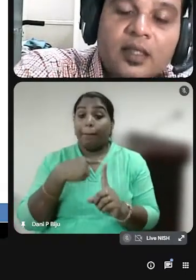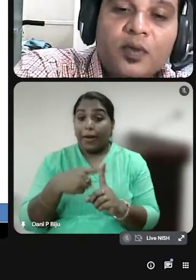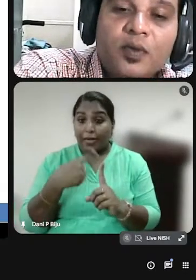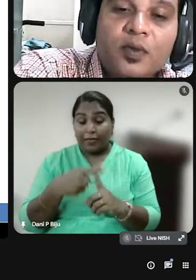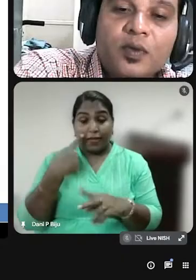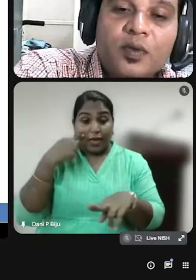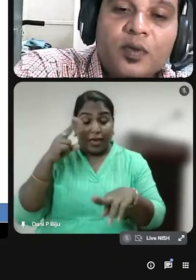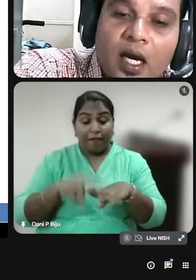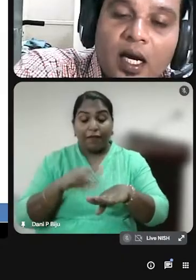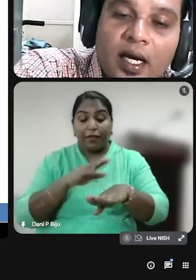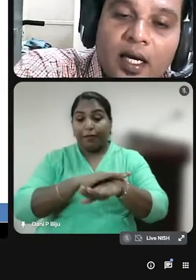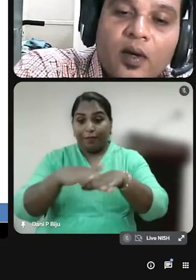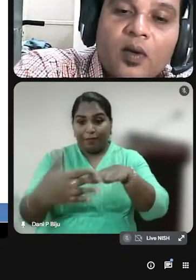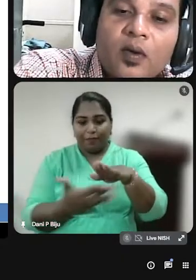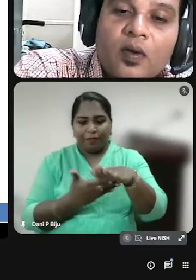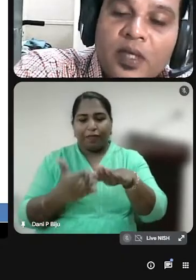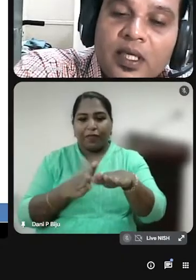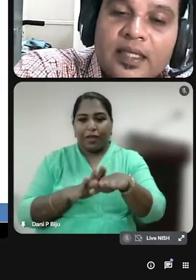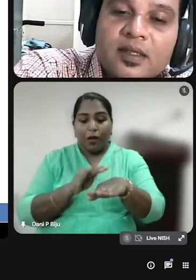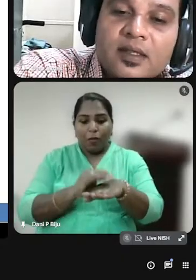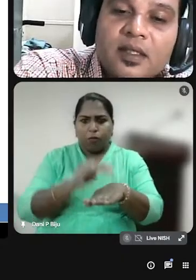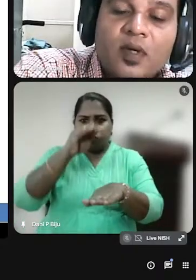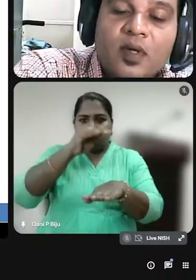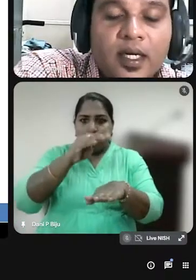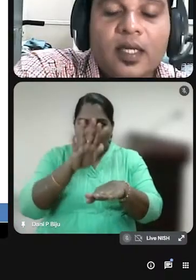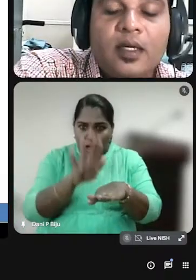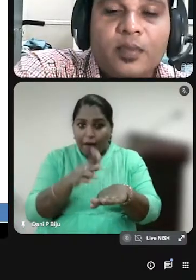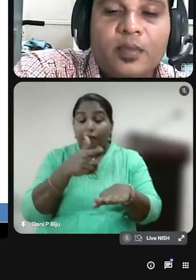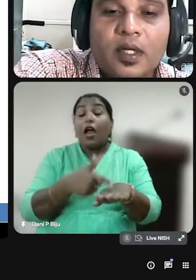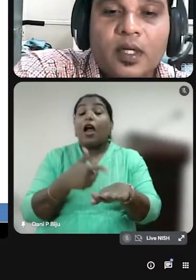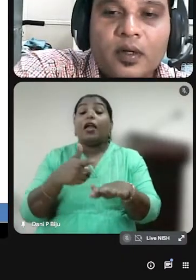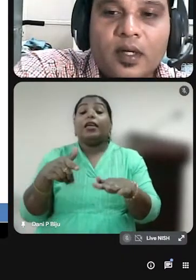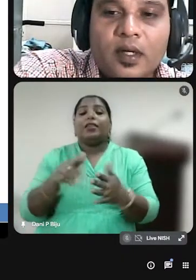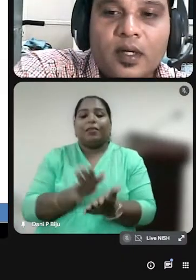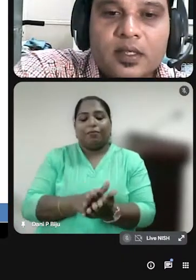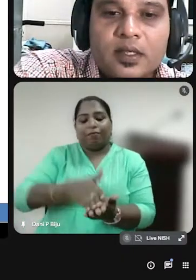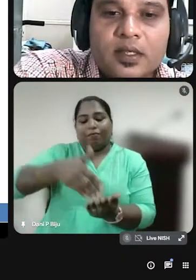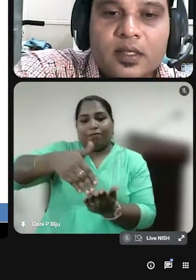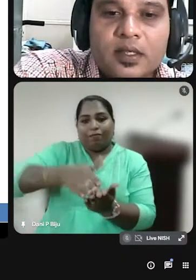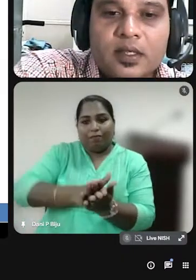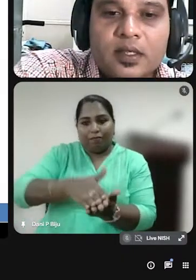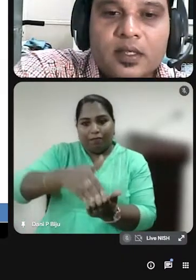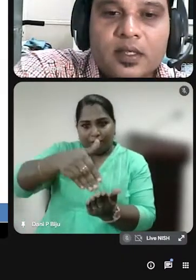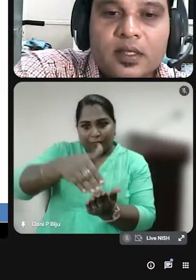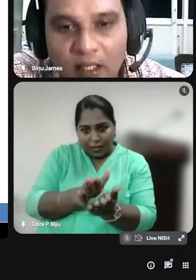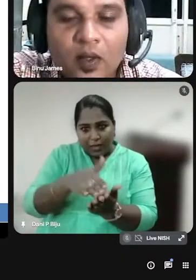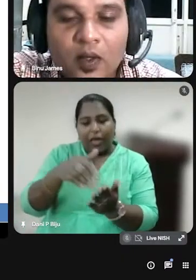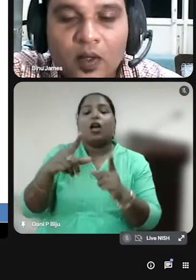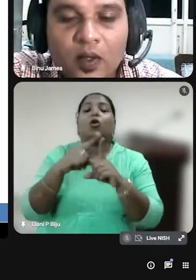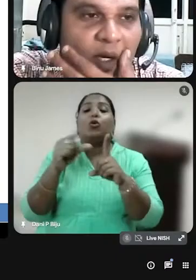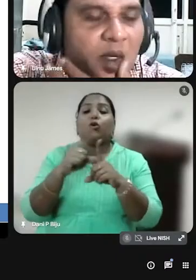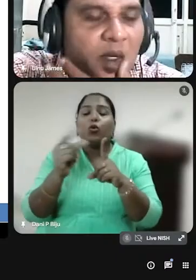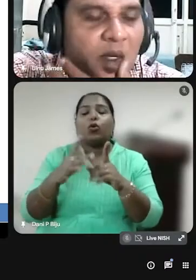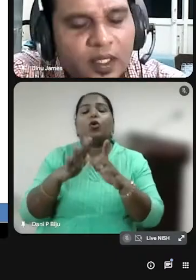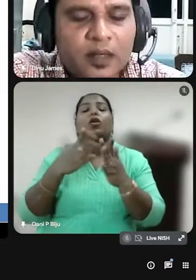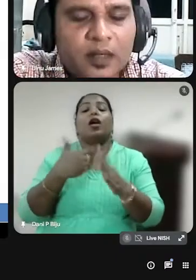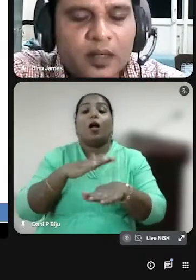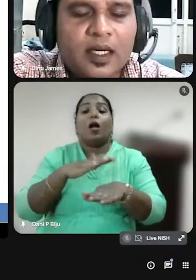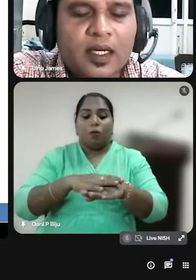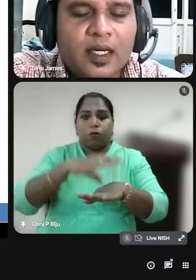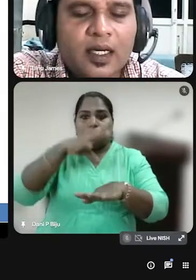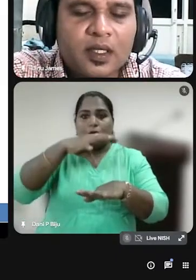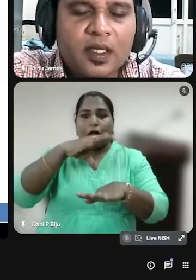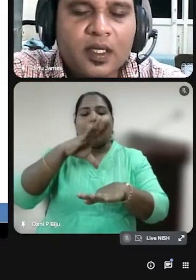പാദത്തിൽ നീരൊന്നും അങ്ങനെയുള്ളവർക്കും ഈ എക്സസൈസ് വളരെ ഇമ്പോർട്ടൻ്റ് ആയിട്ടുള്ള ഒരു എക്സസൈസാണ്. കാര്യം ഈ നീരിനെ കുറയ്ക്കാനും, അതുപോലെ തന്നെ